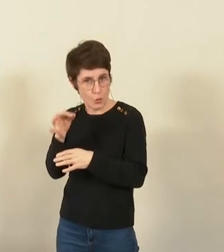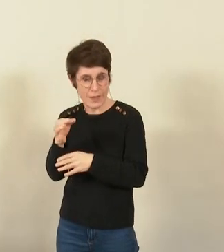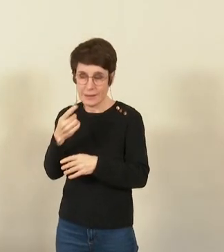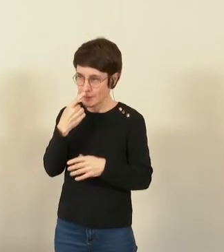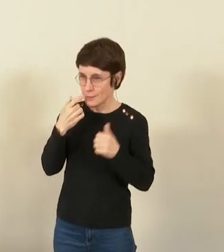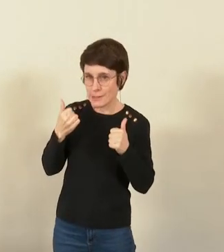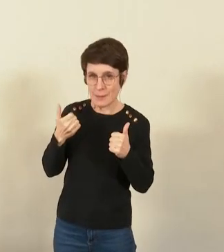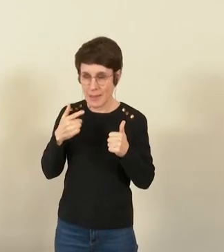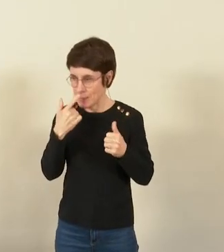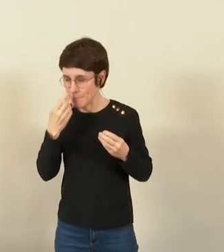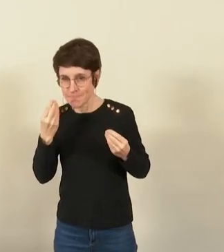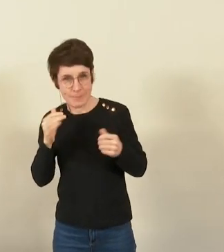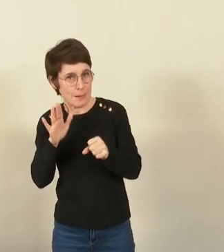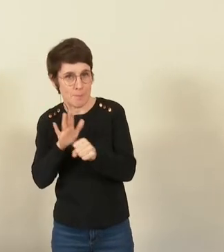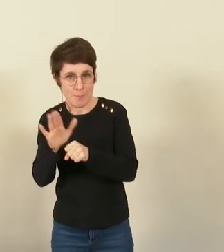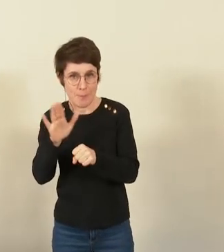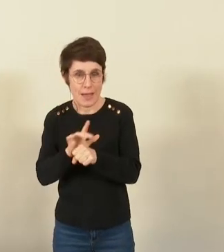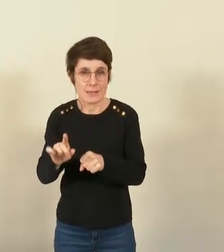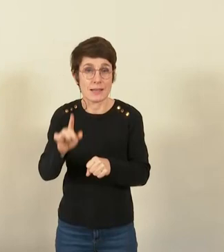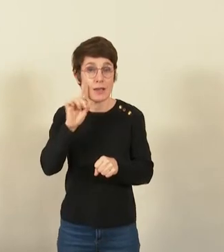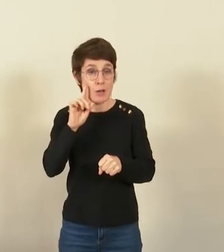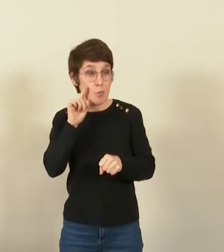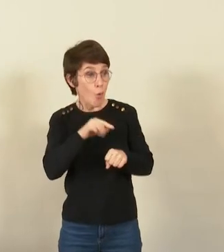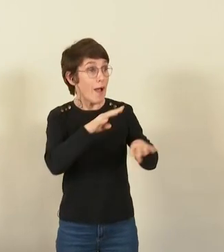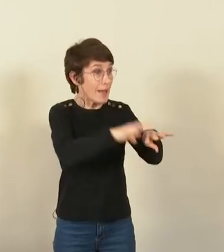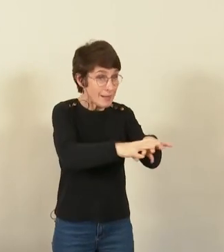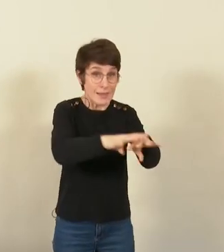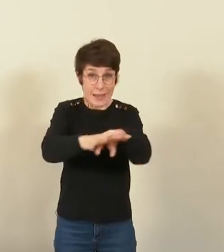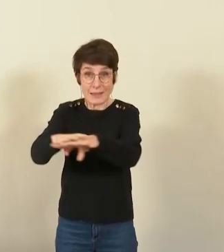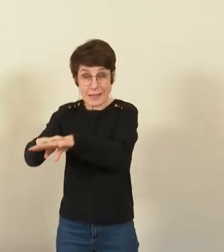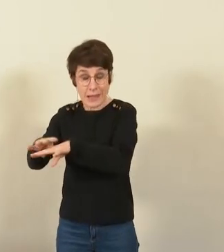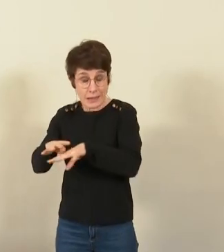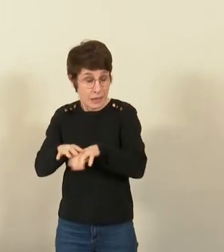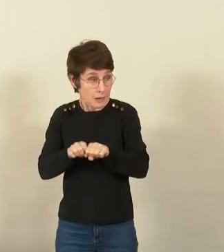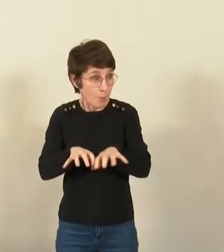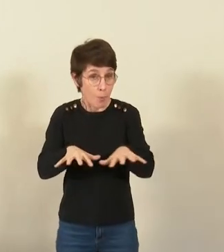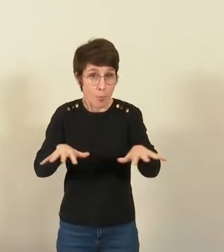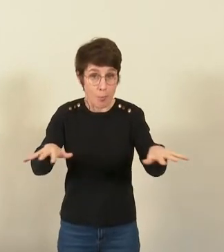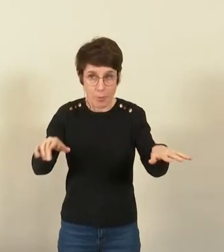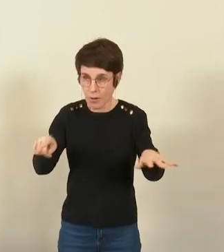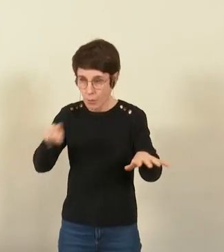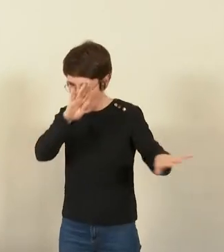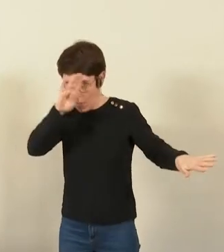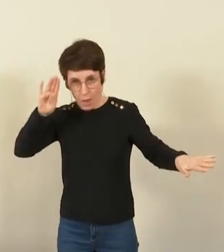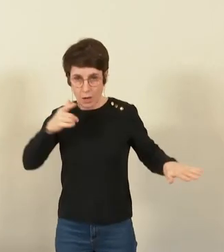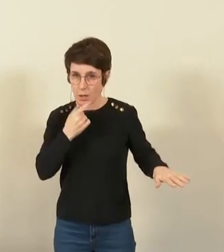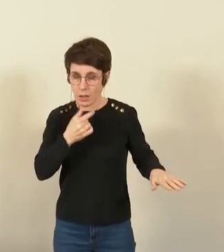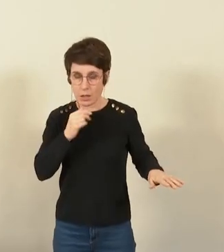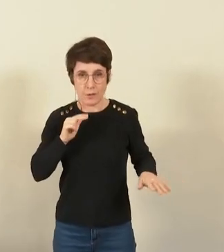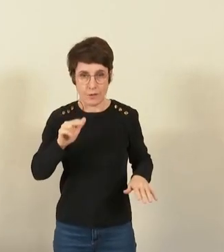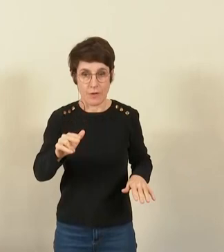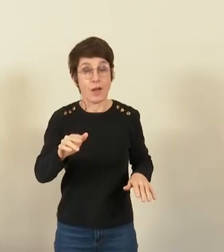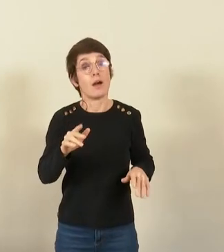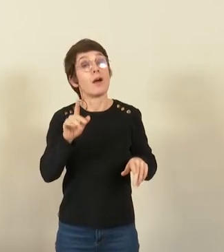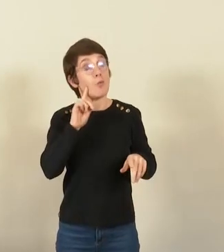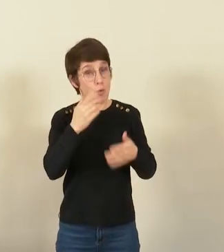de logements concernés par un nouveau bail sur ces quartiers peut potentiellement être important cela a été rappelé il y a un fort turnover dans